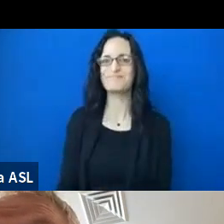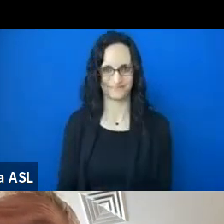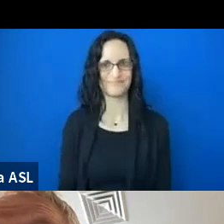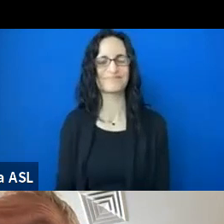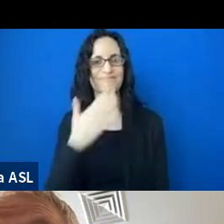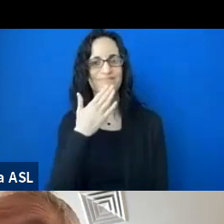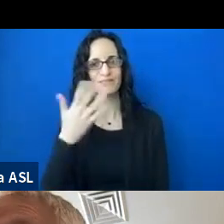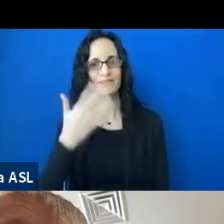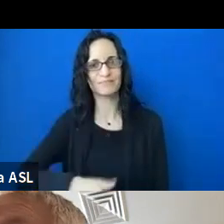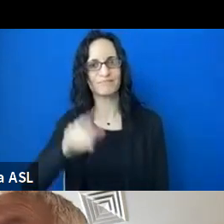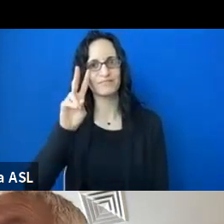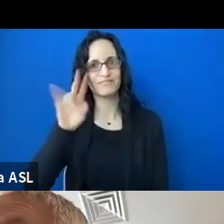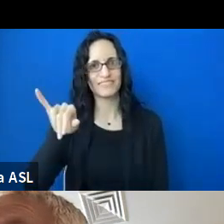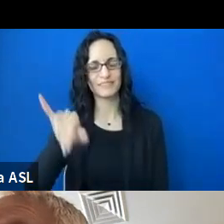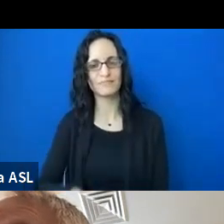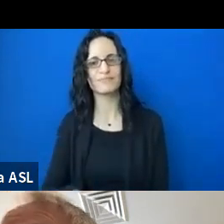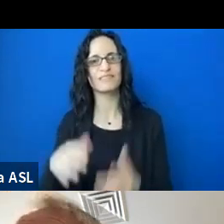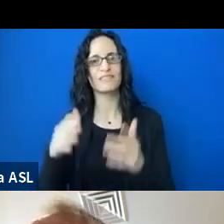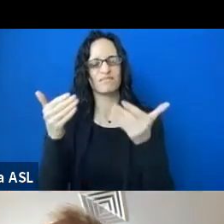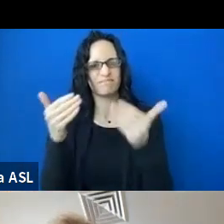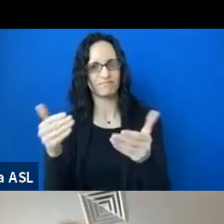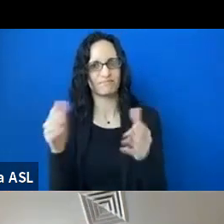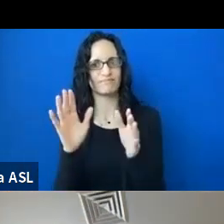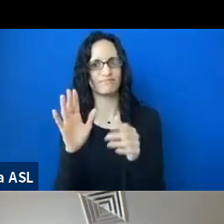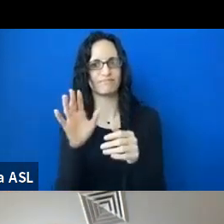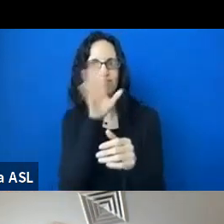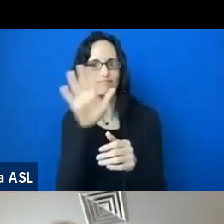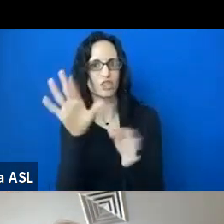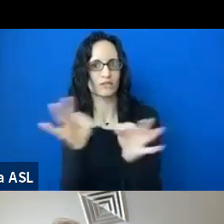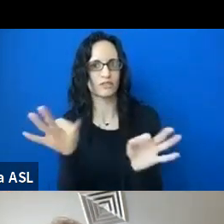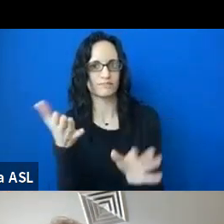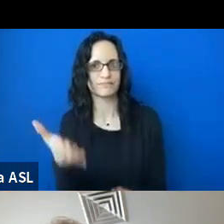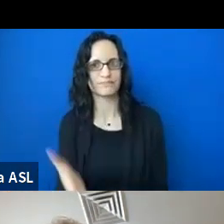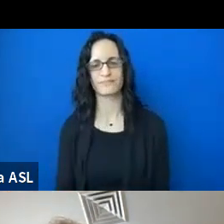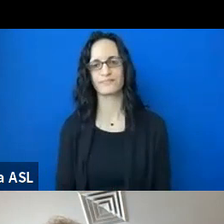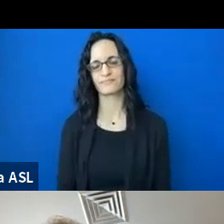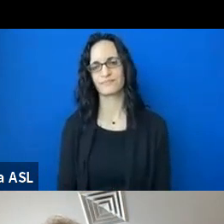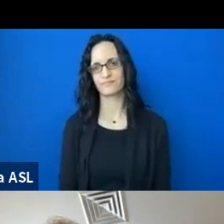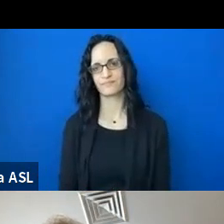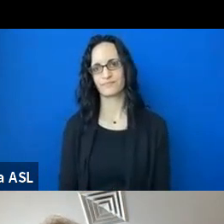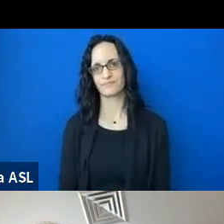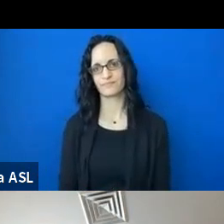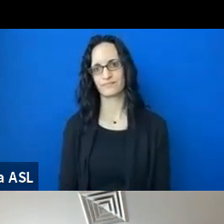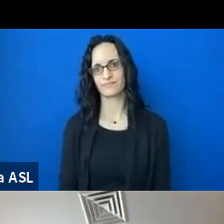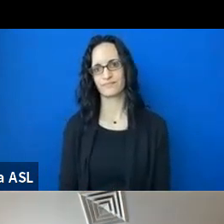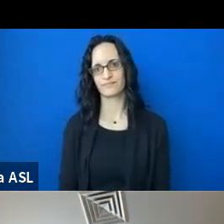Vi. Kính chào quý vị. Tôi tên là Vi. Tôi sẽ là thông dịch viên của quý vị ngày hôm